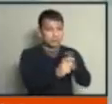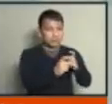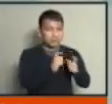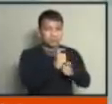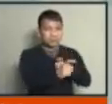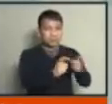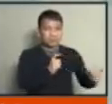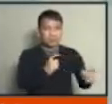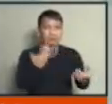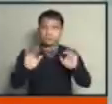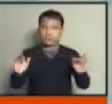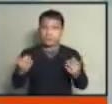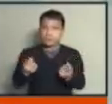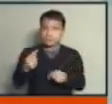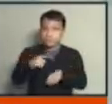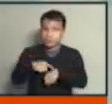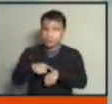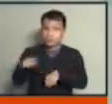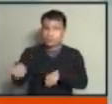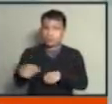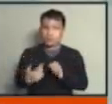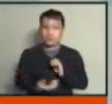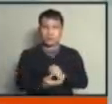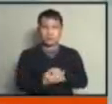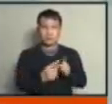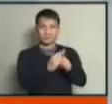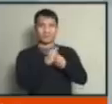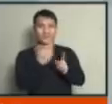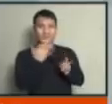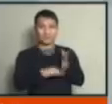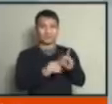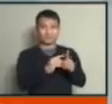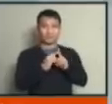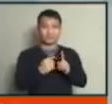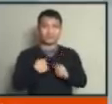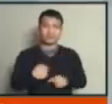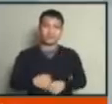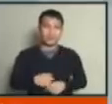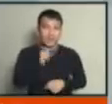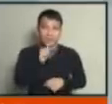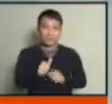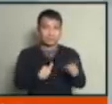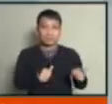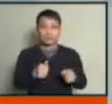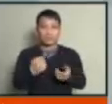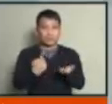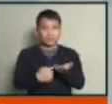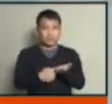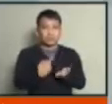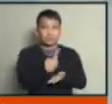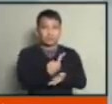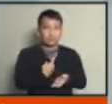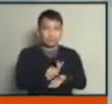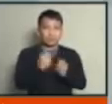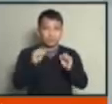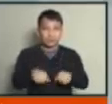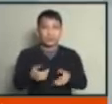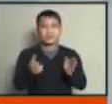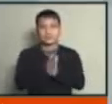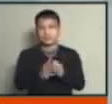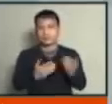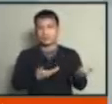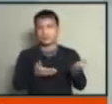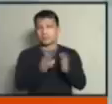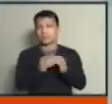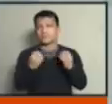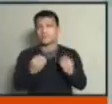na madalas mo akong murahin. Ayaw mong mag-usap tayo ng maayos na ayun lang naman ang hinihingi ko sana.